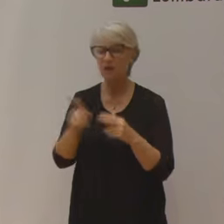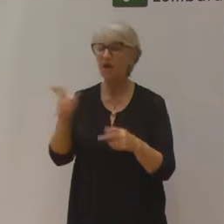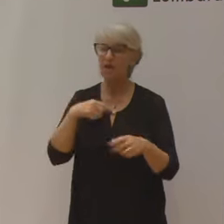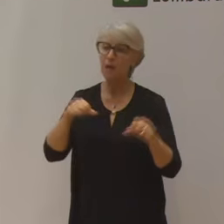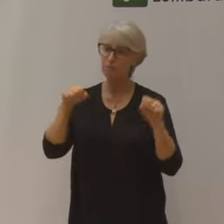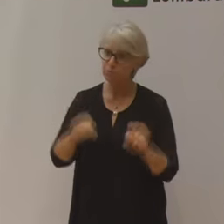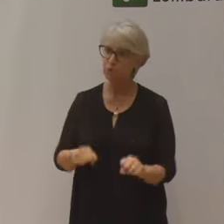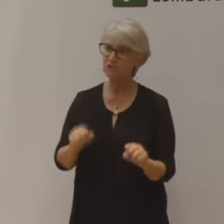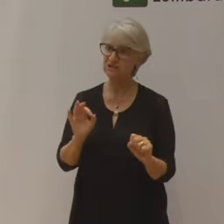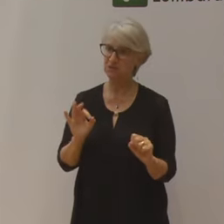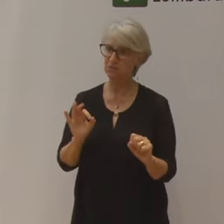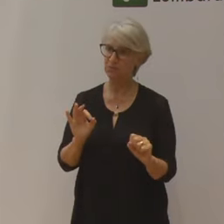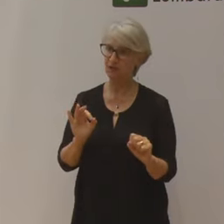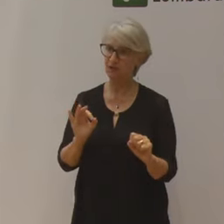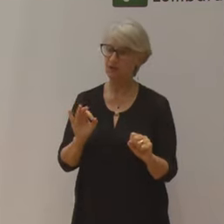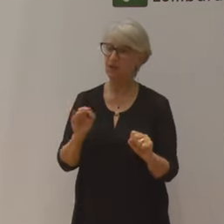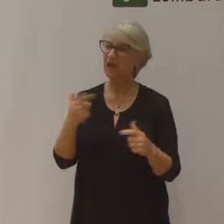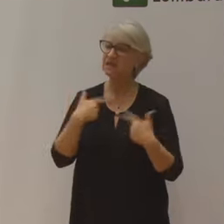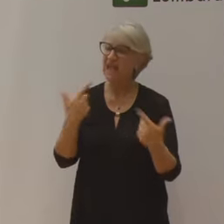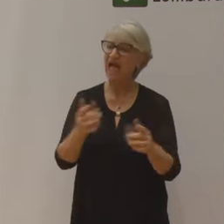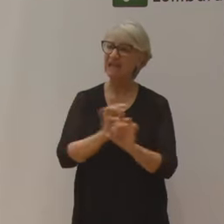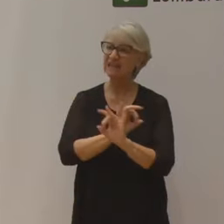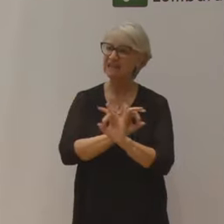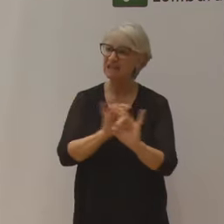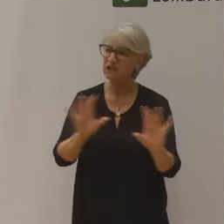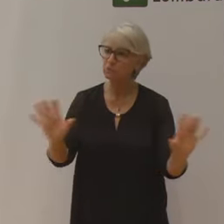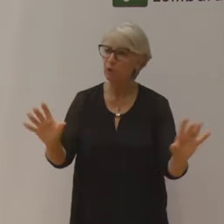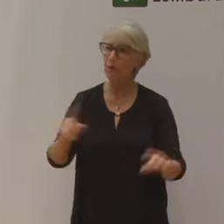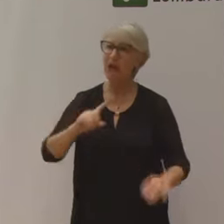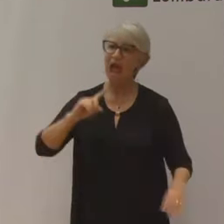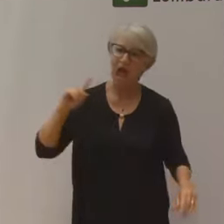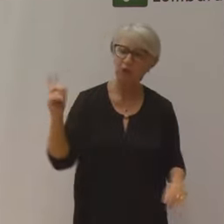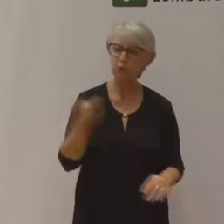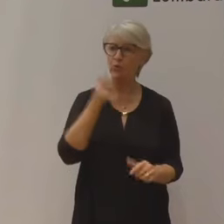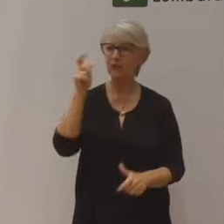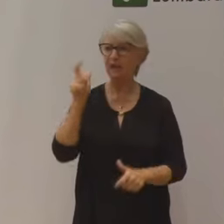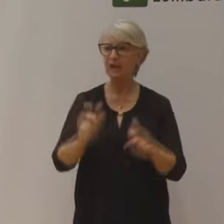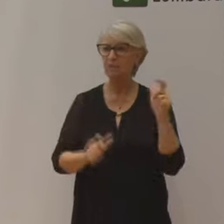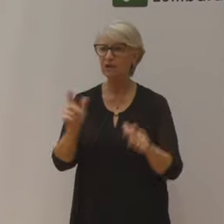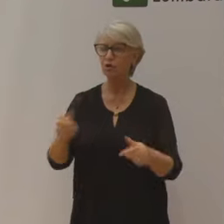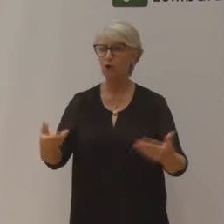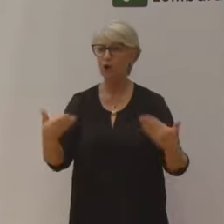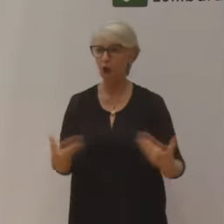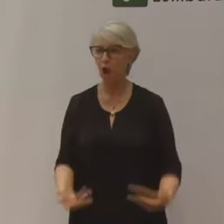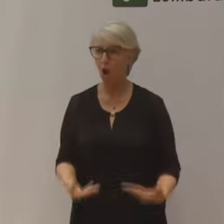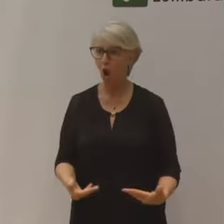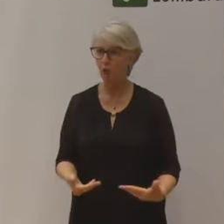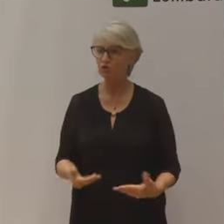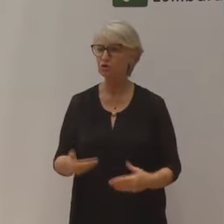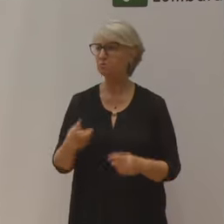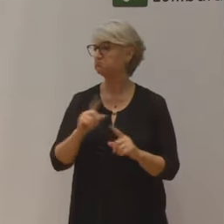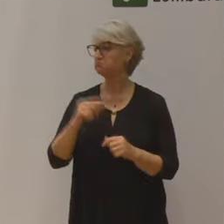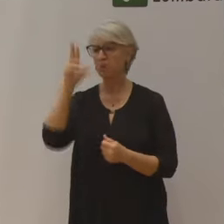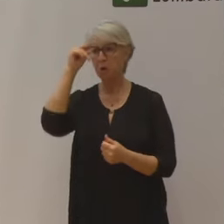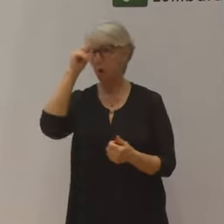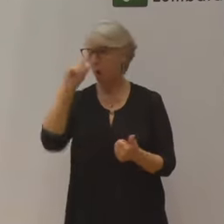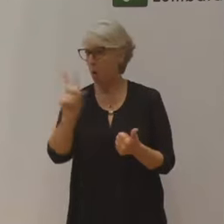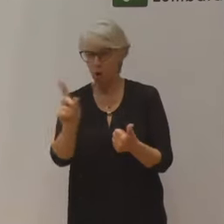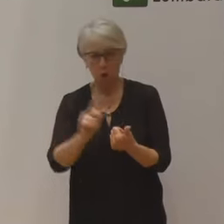possibile renderlo disponibile a tutte le persone che oggi o per non